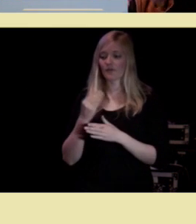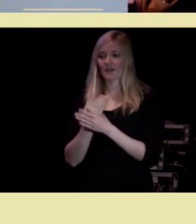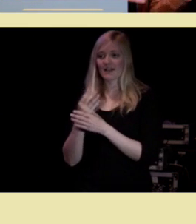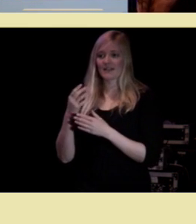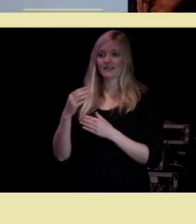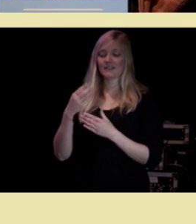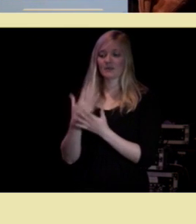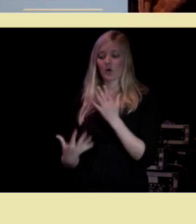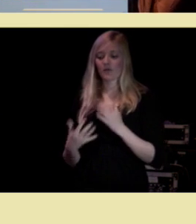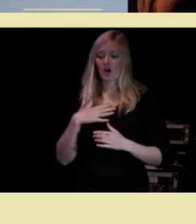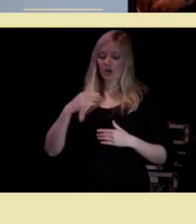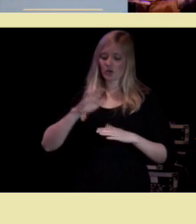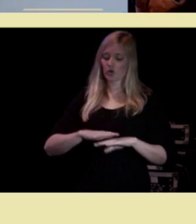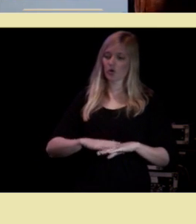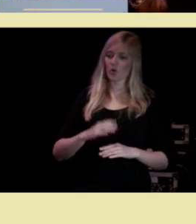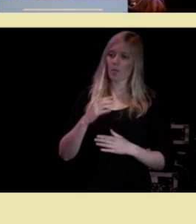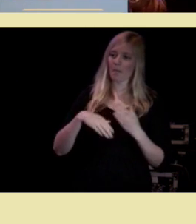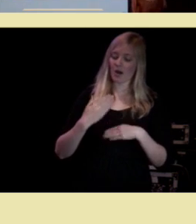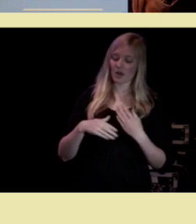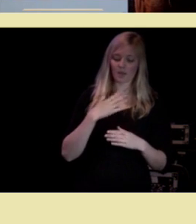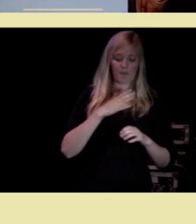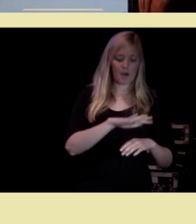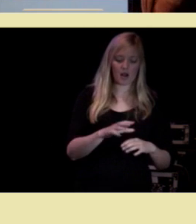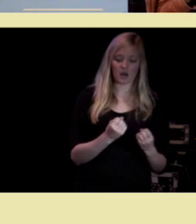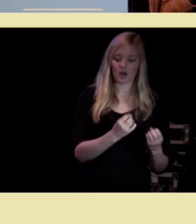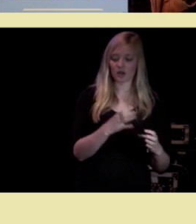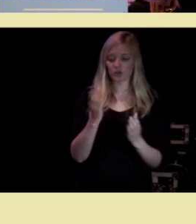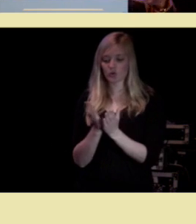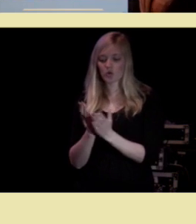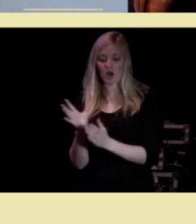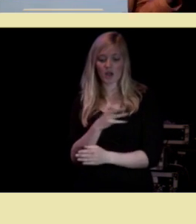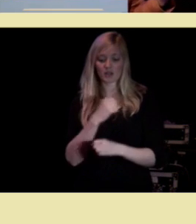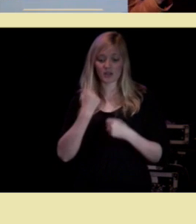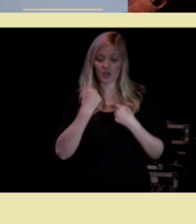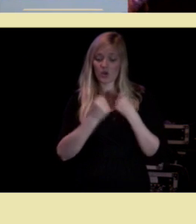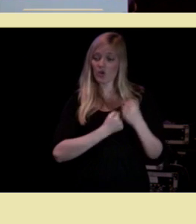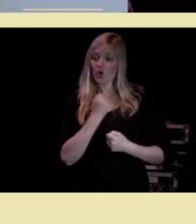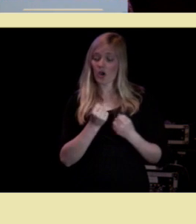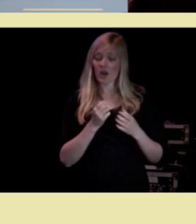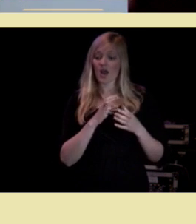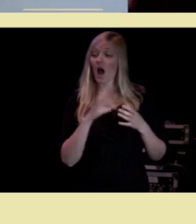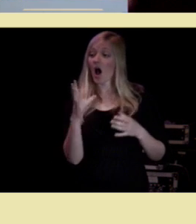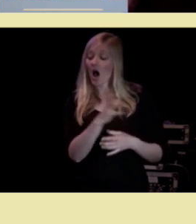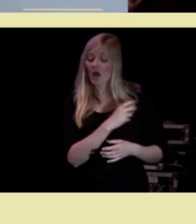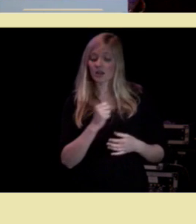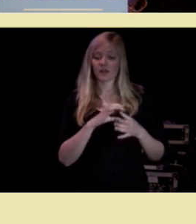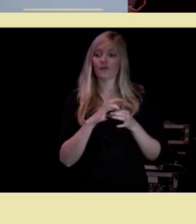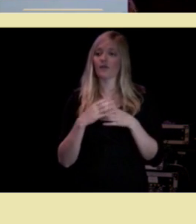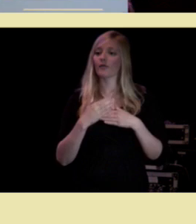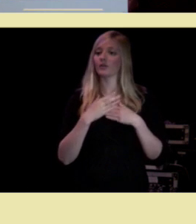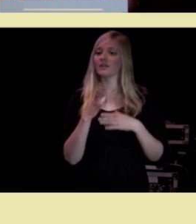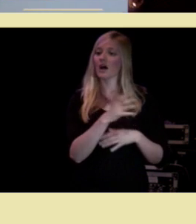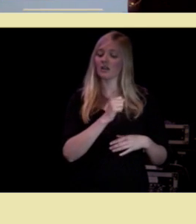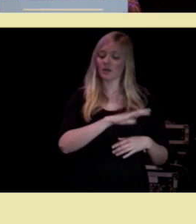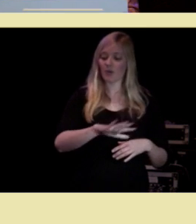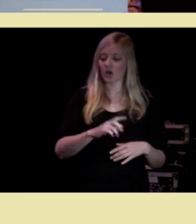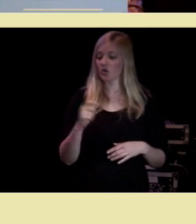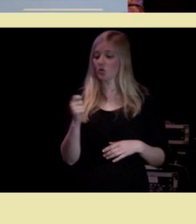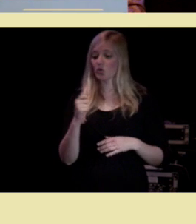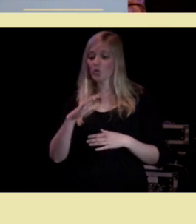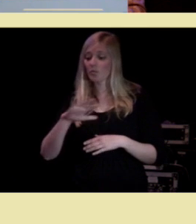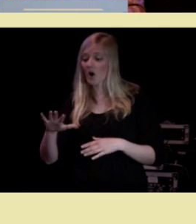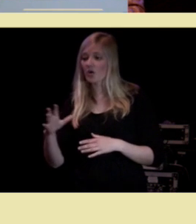om hva alle, både barnehage, skole, alle hjelpetjenestene gjør i forhold til alle barn, i forhold til noen barn og i forhold til de få